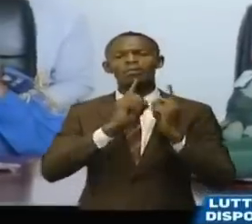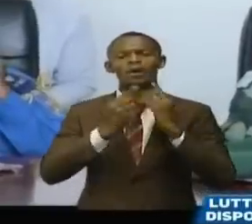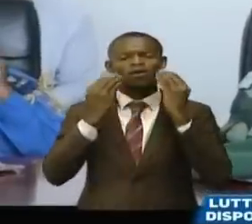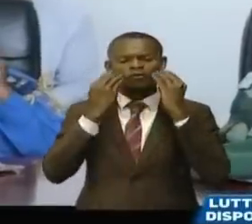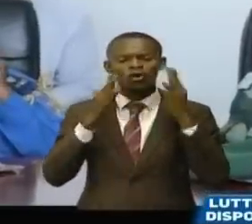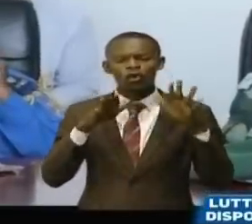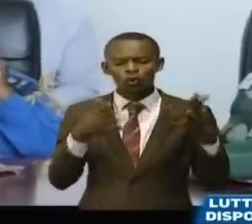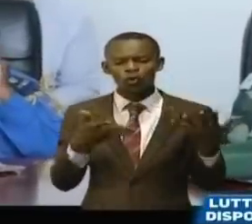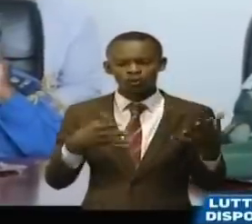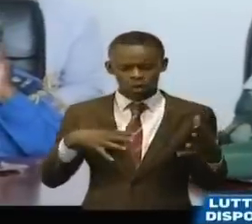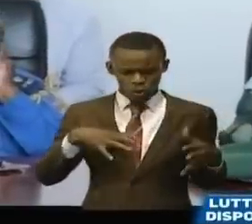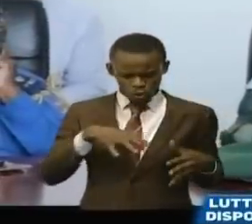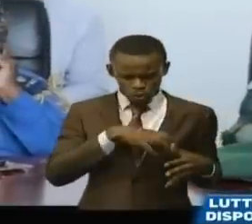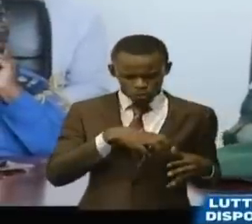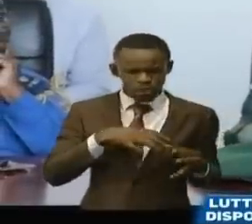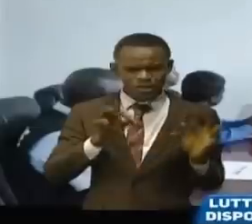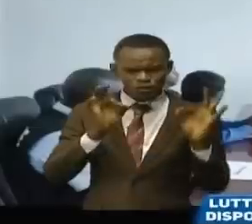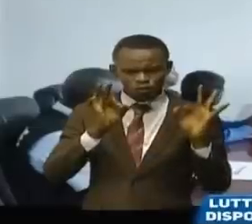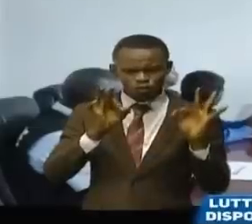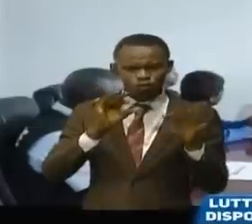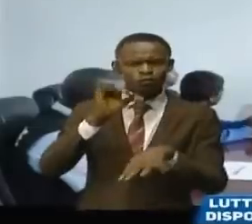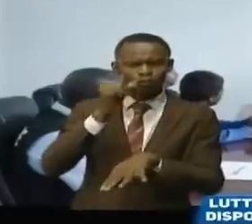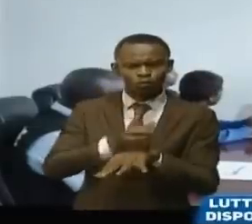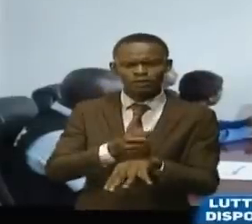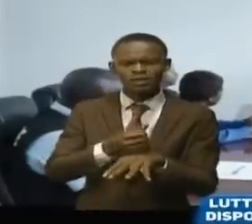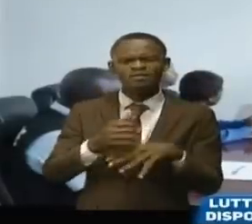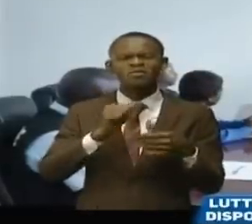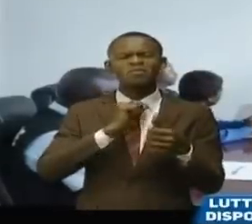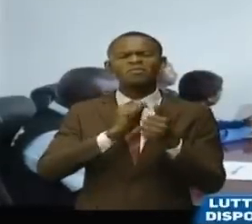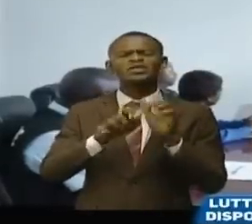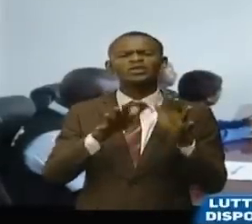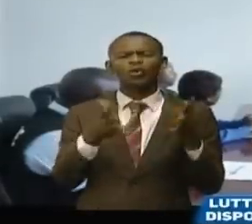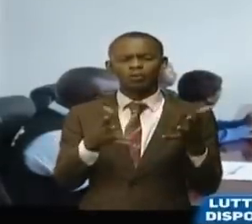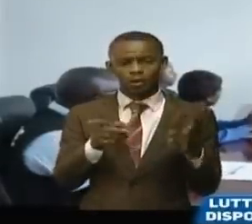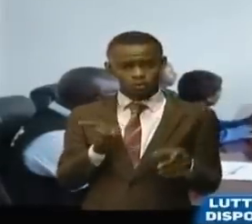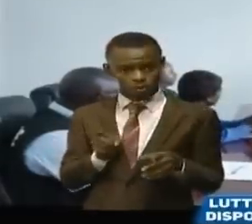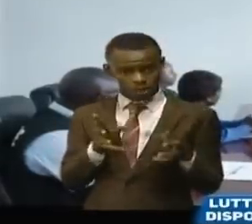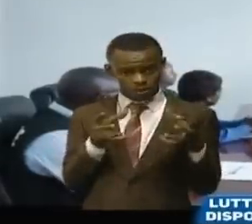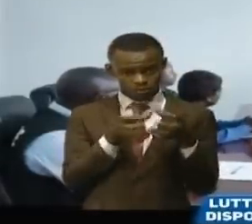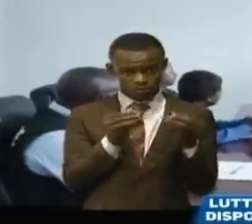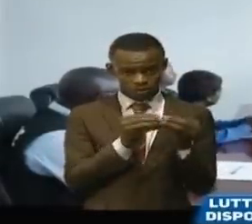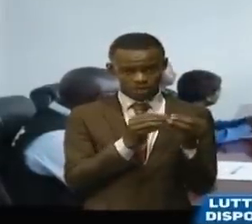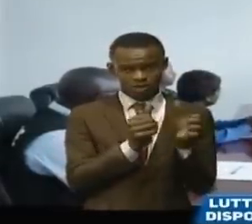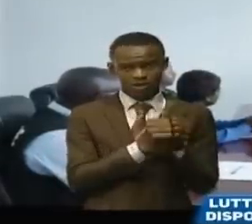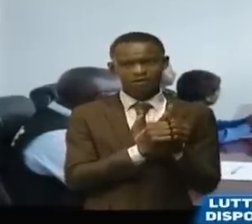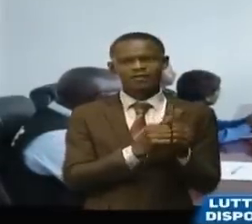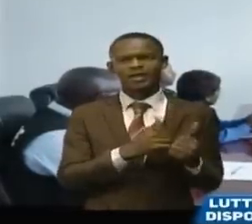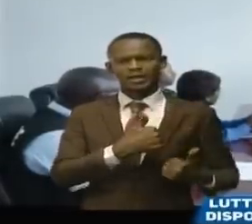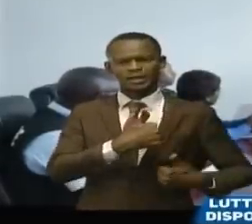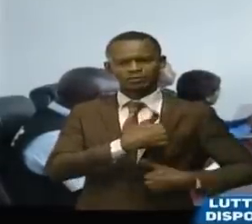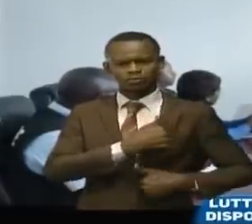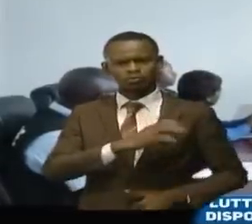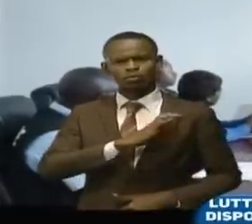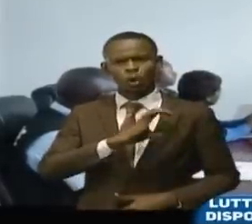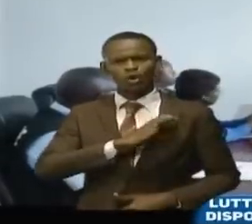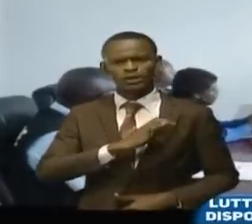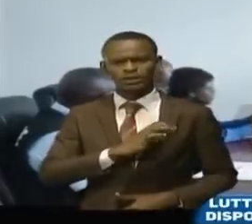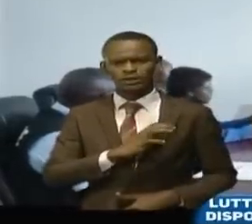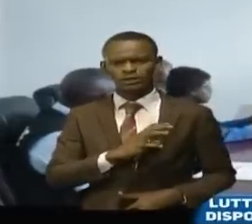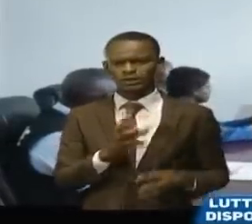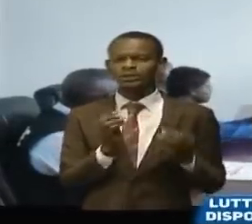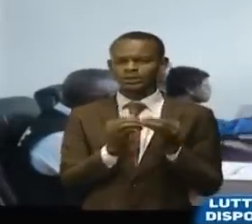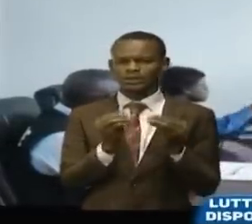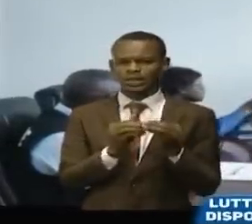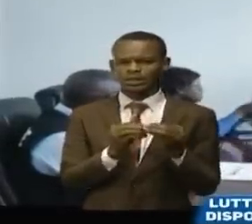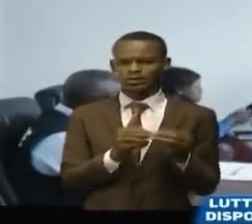dit projet. Le général de brigade Jean-Daniel Batabombi fait le point. Madame la conseillère de